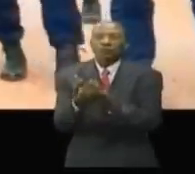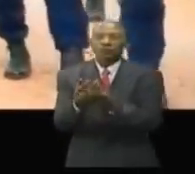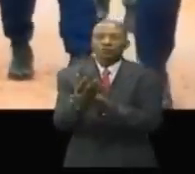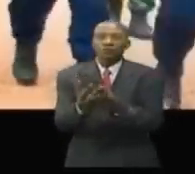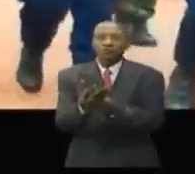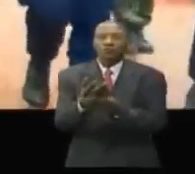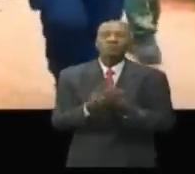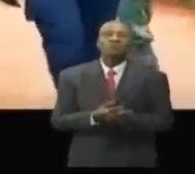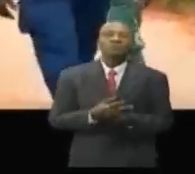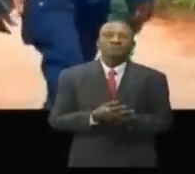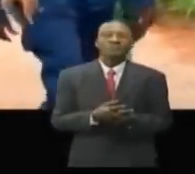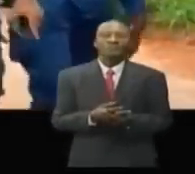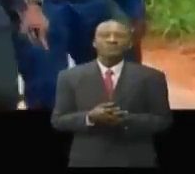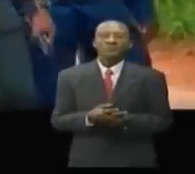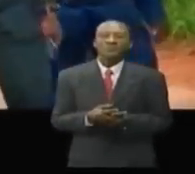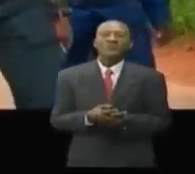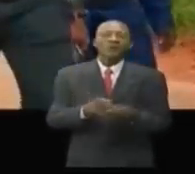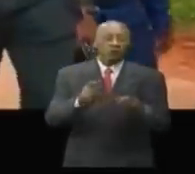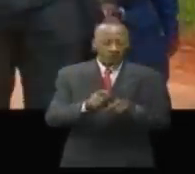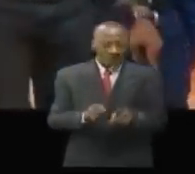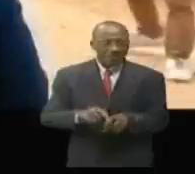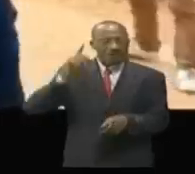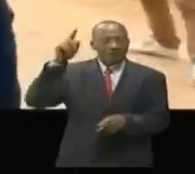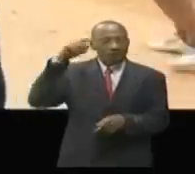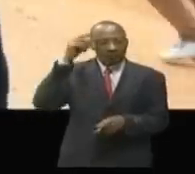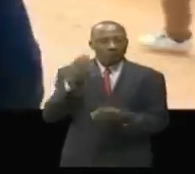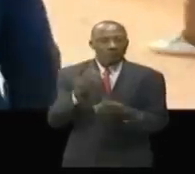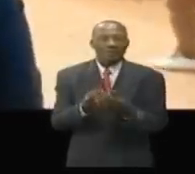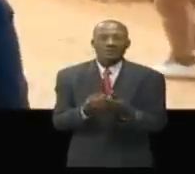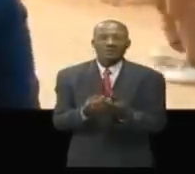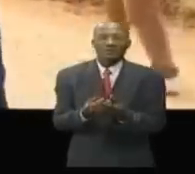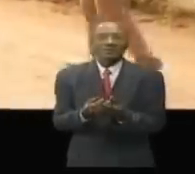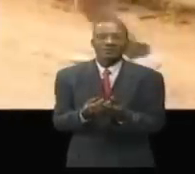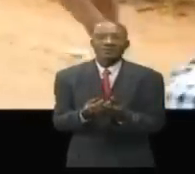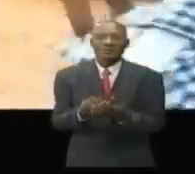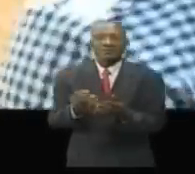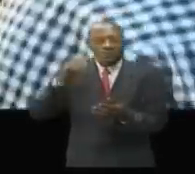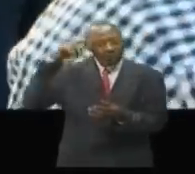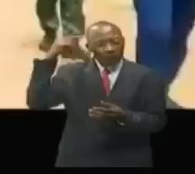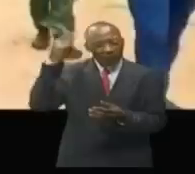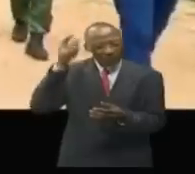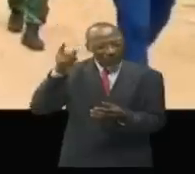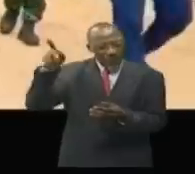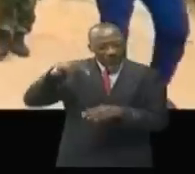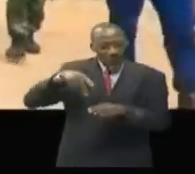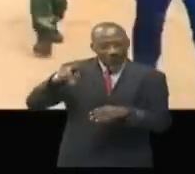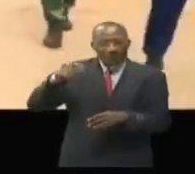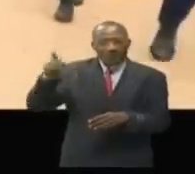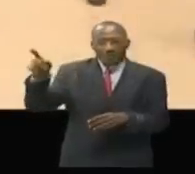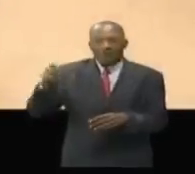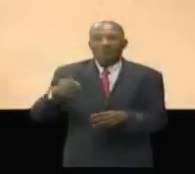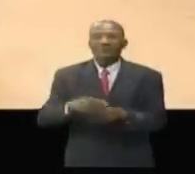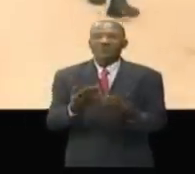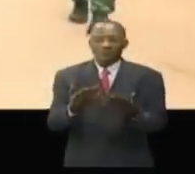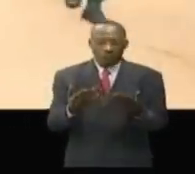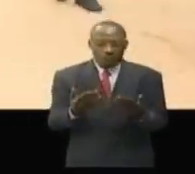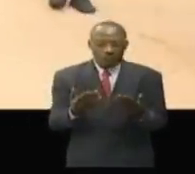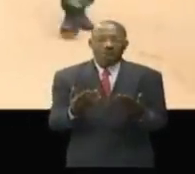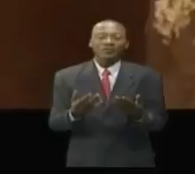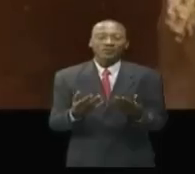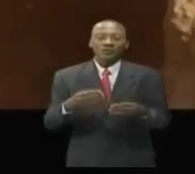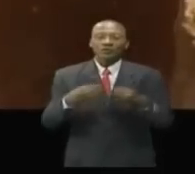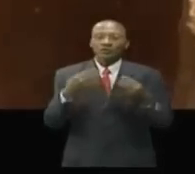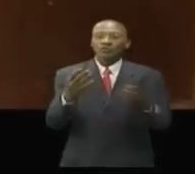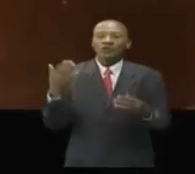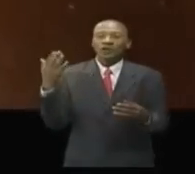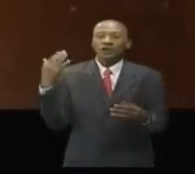voirie, un autre financement du gouvernement provincial sera disponibilisé pour un projet d'adduction d'eau potable, assuré avec l'expertise